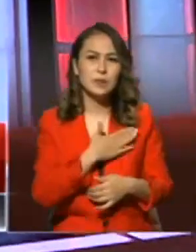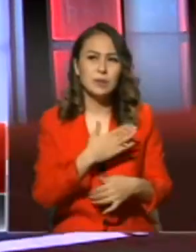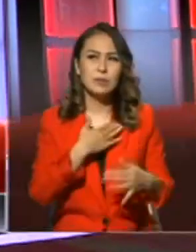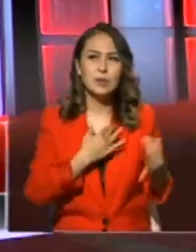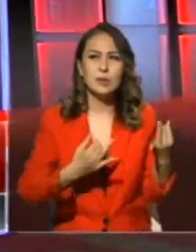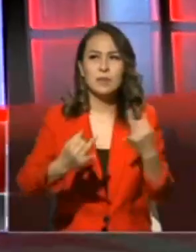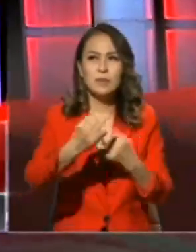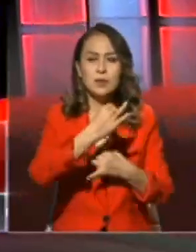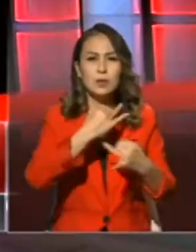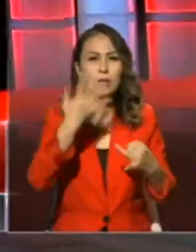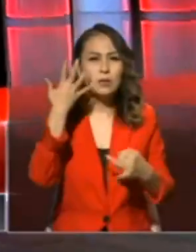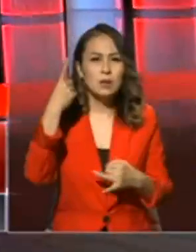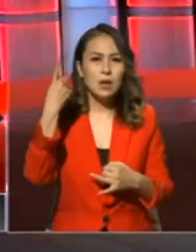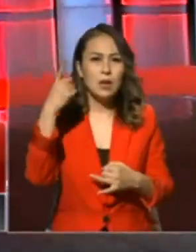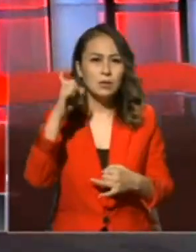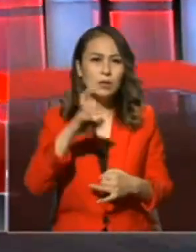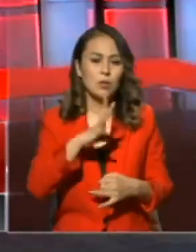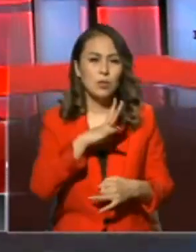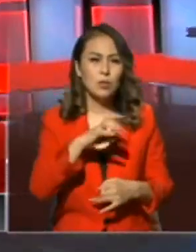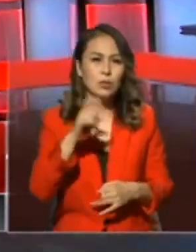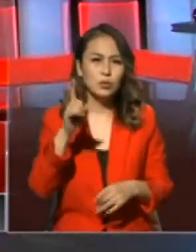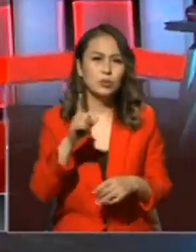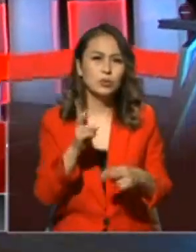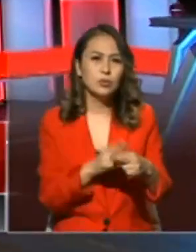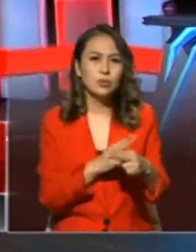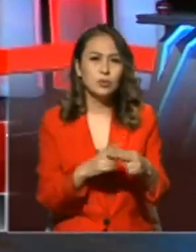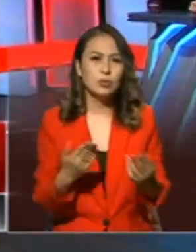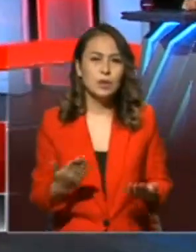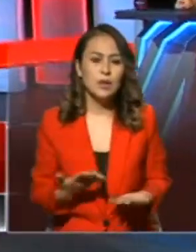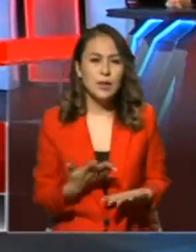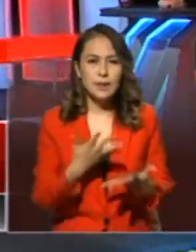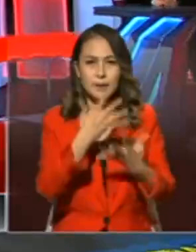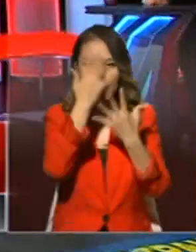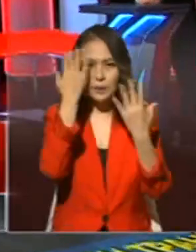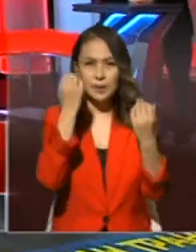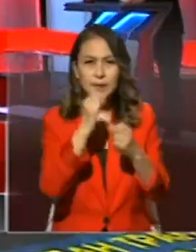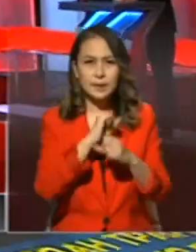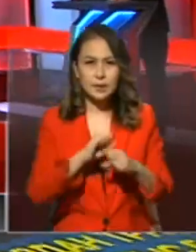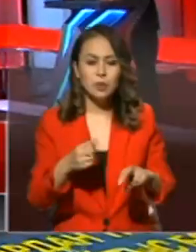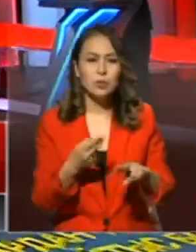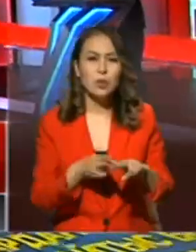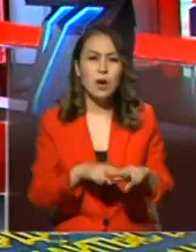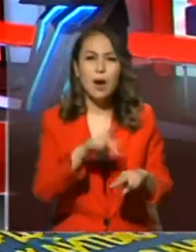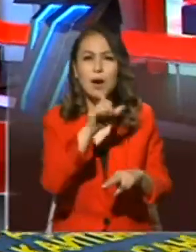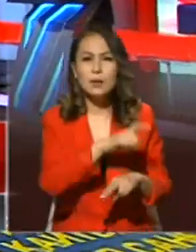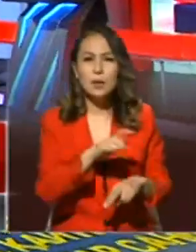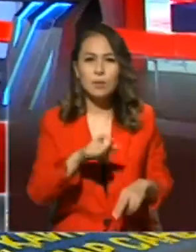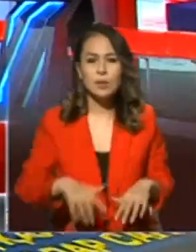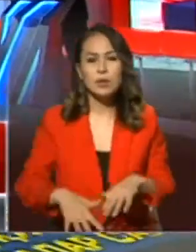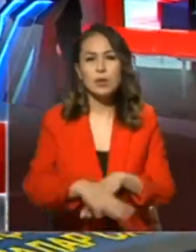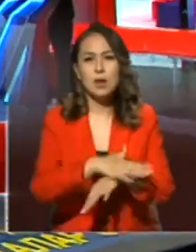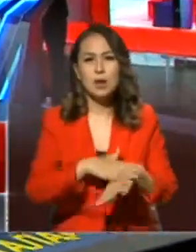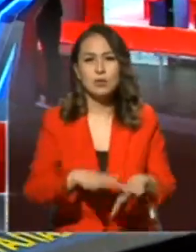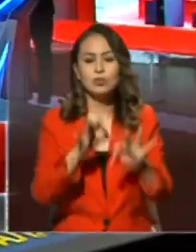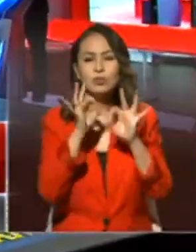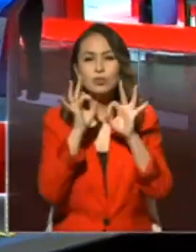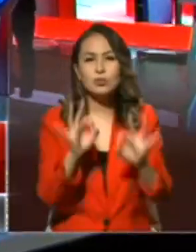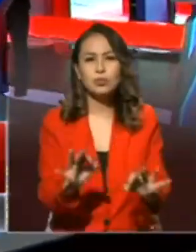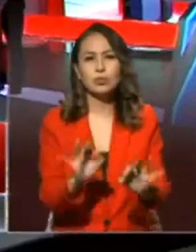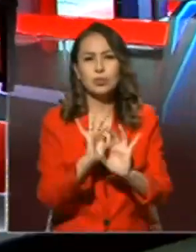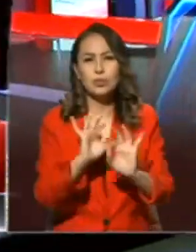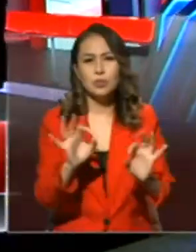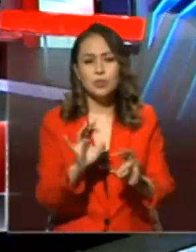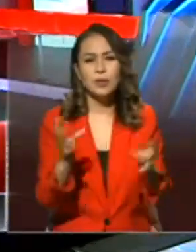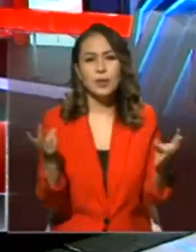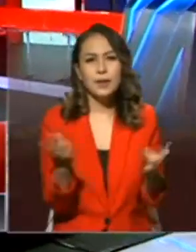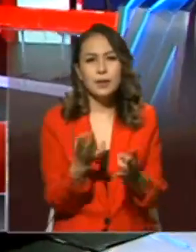пікір таласып жатқан кезде бір адам ажалмен бетпе-бет отырып арпалысып жатқанды ұмытпауымыз керек. Сондықтан адамдарға, халыққа дұрыс түсіндіре білуіміз керек. Не үшін